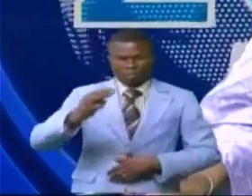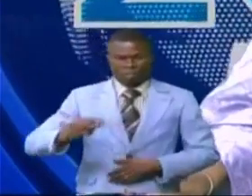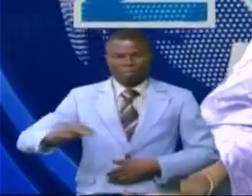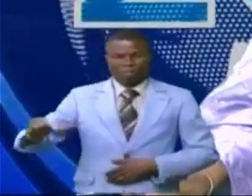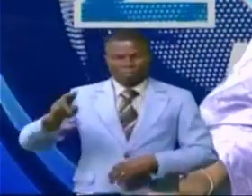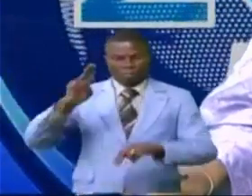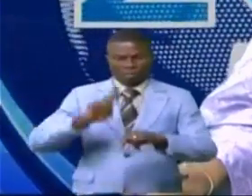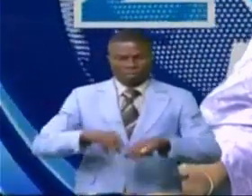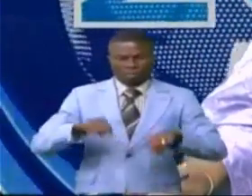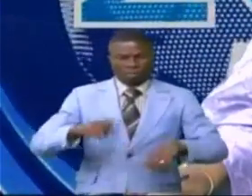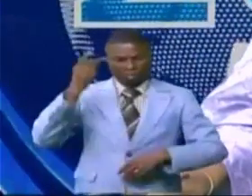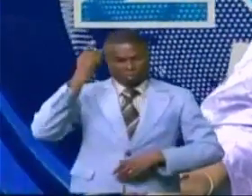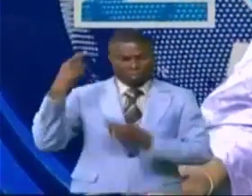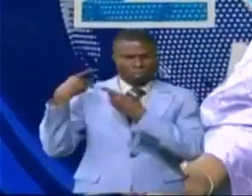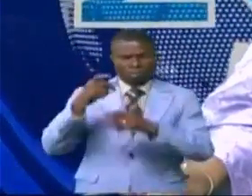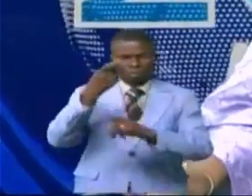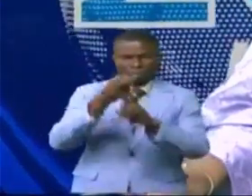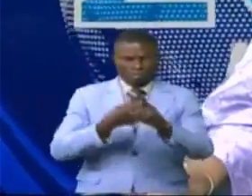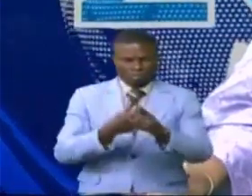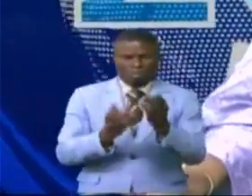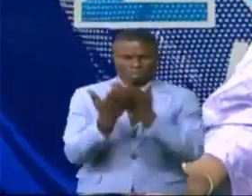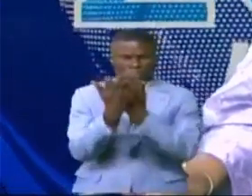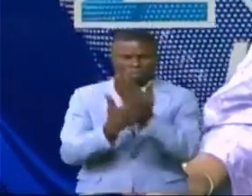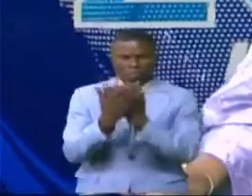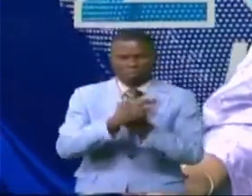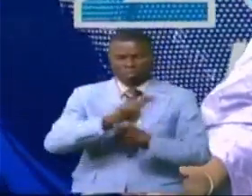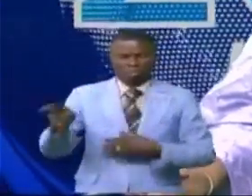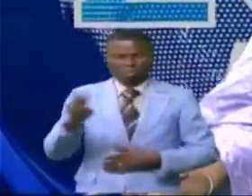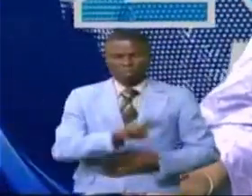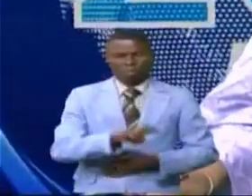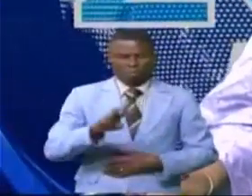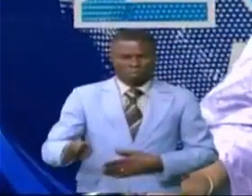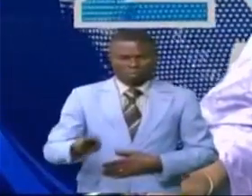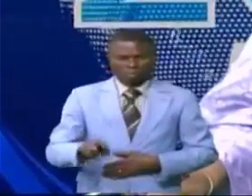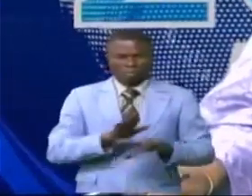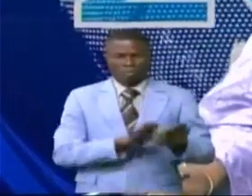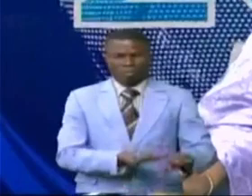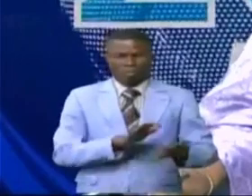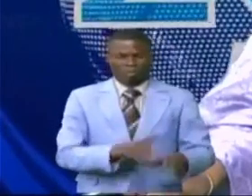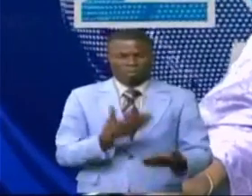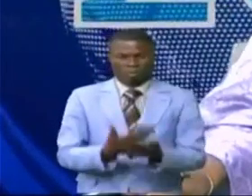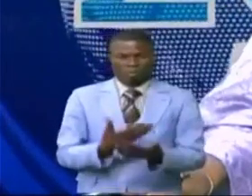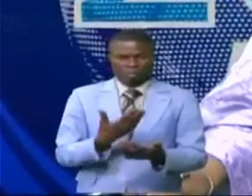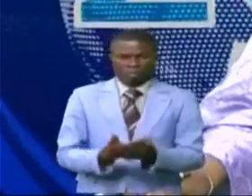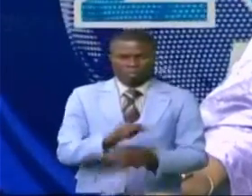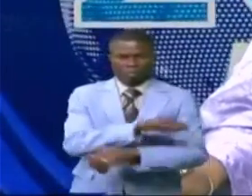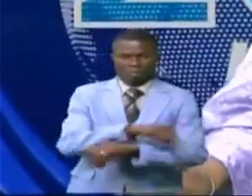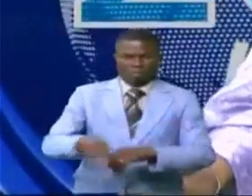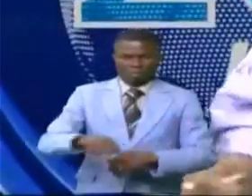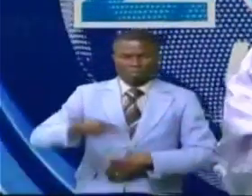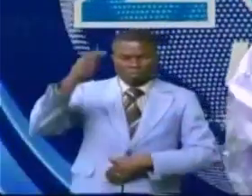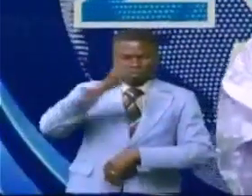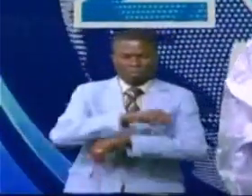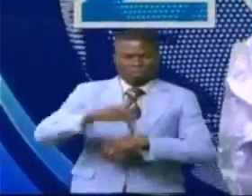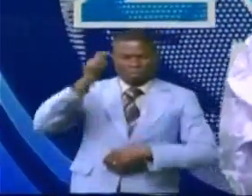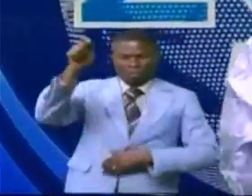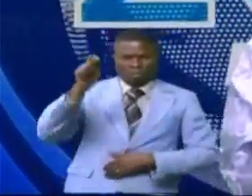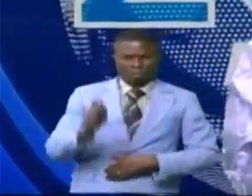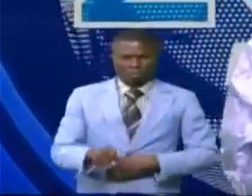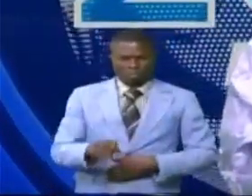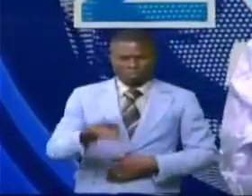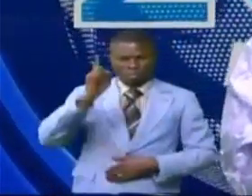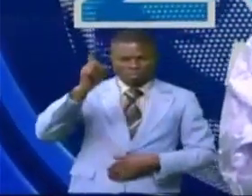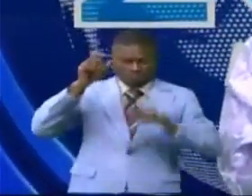séjour à Kinshasa depuis le mois de juillet 2022, est attendu d'urgence au siège de la haute cour militaire. Le